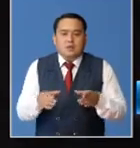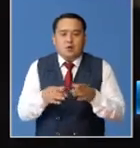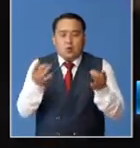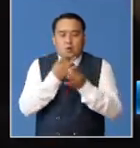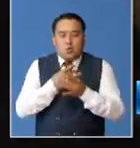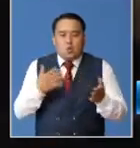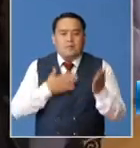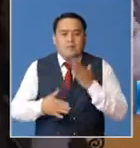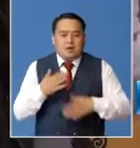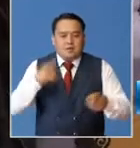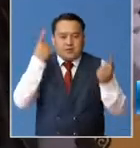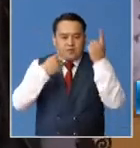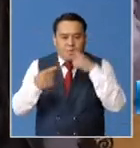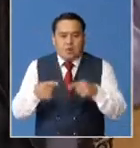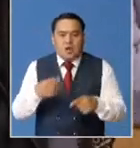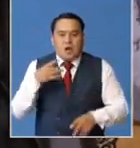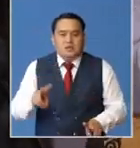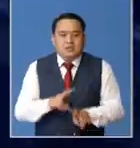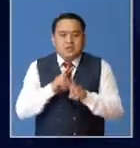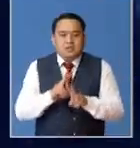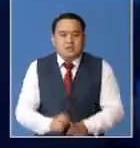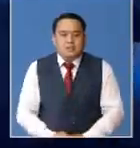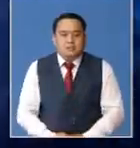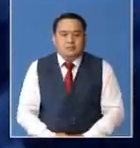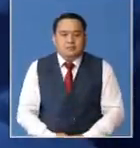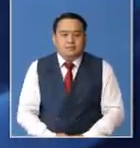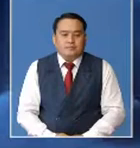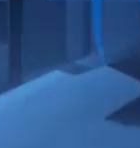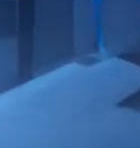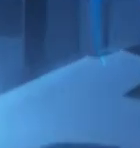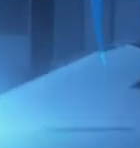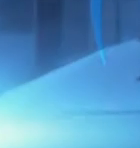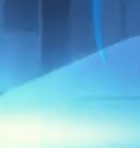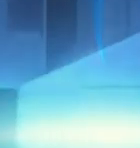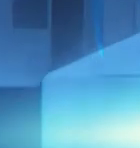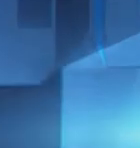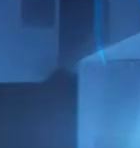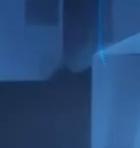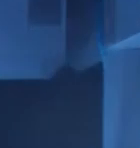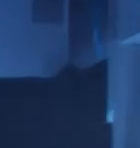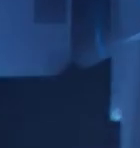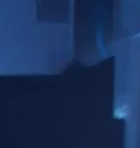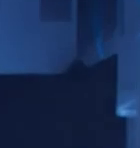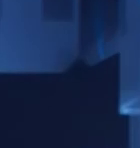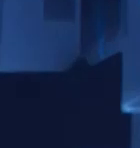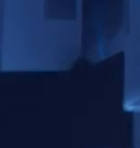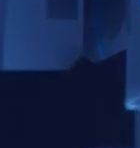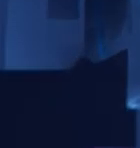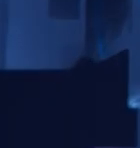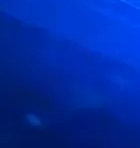культуры порадуют своим творчеством жителей Астаны. Дамир Анитов, Абзал Нусипов, телеканал ЖТСУ.